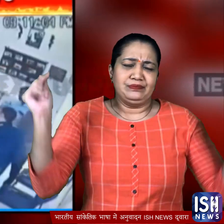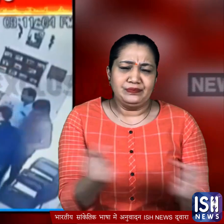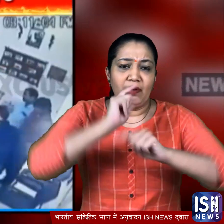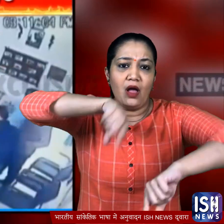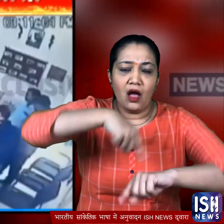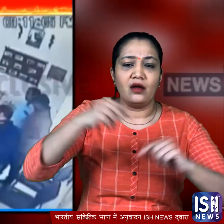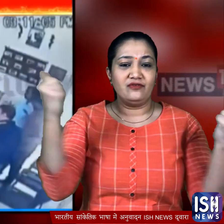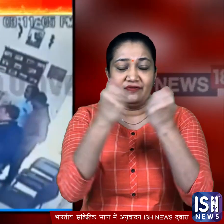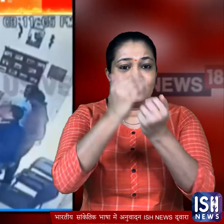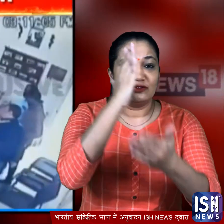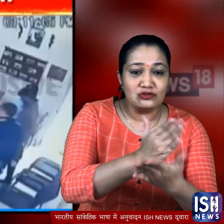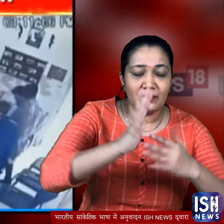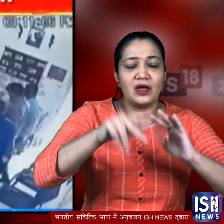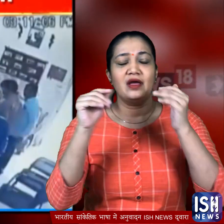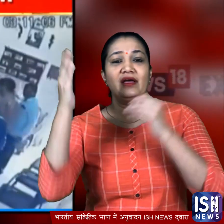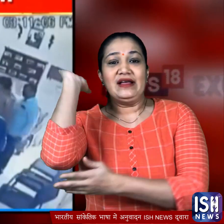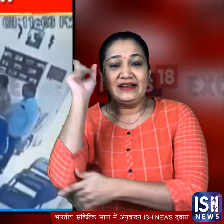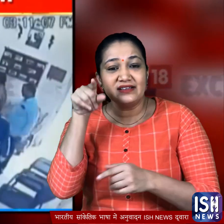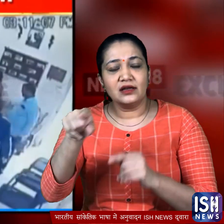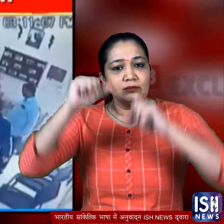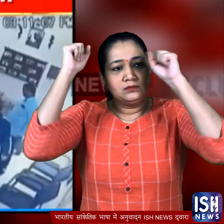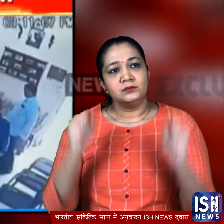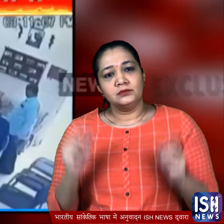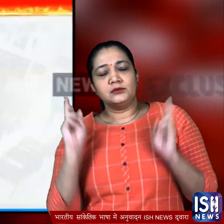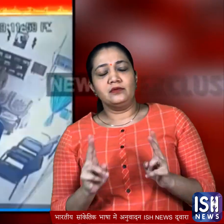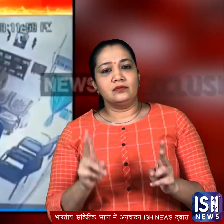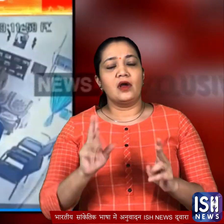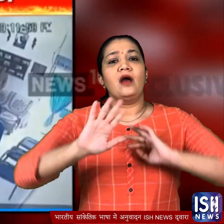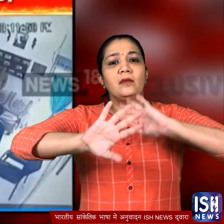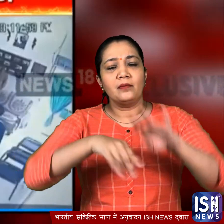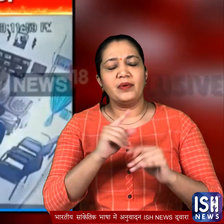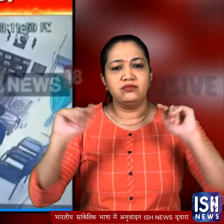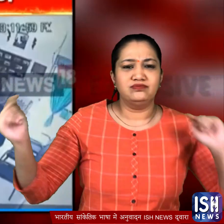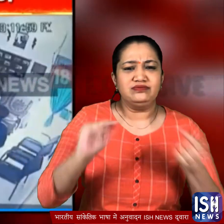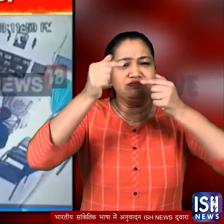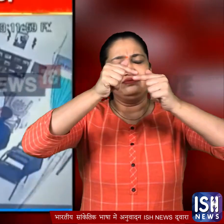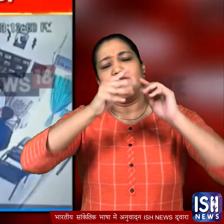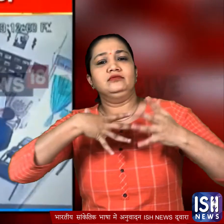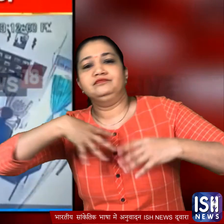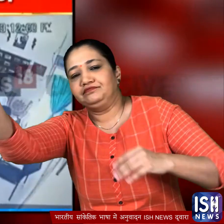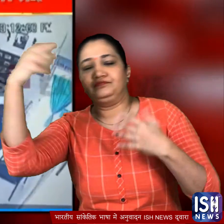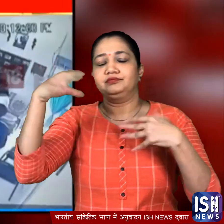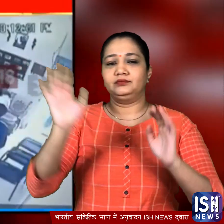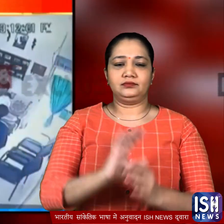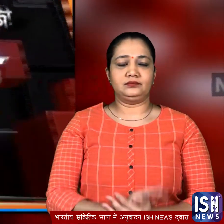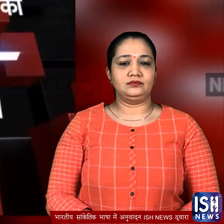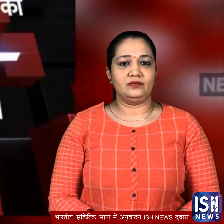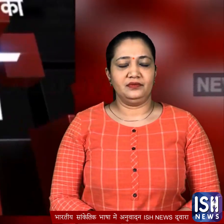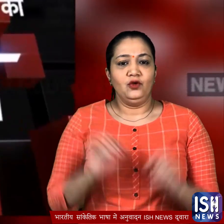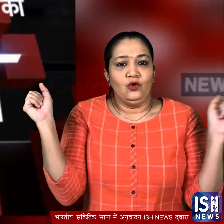होती रही। मारपीट थमने के बाद कुछ देर तो असिस्टेंट प्रोफेसर कुर्सी पर बैठे रहे, लेकिन बाद में बहस करते हुए दफ्तर से बाहर निकल